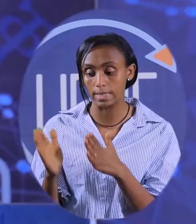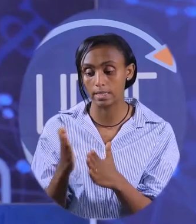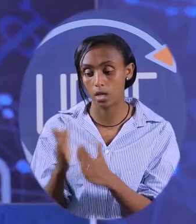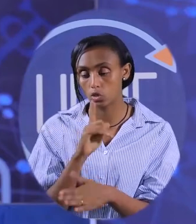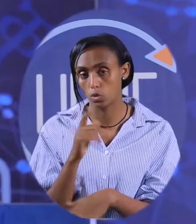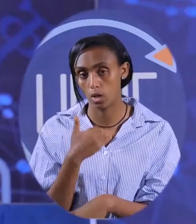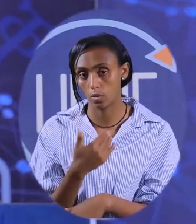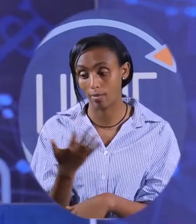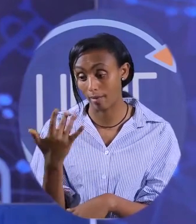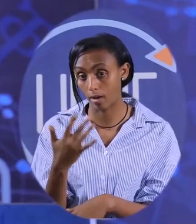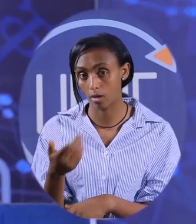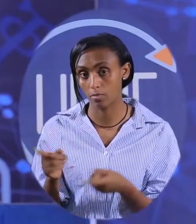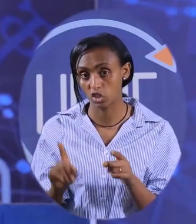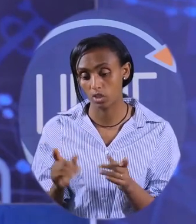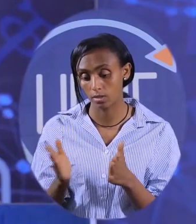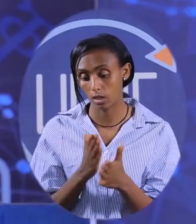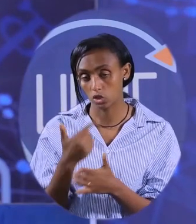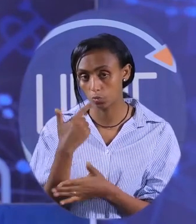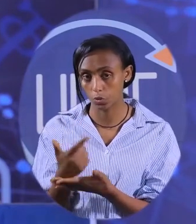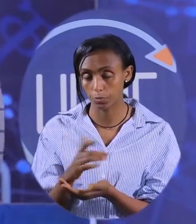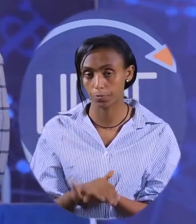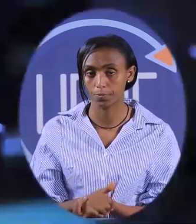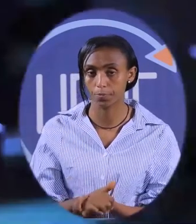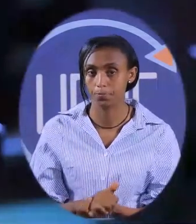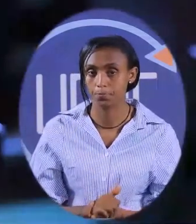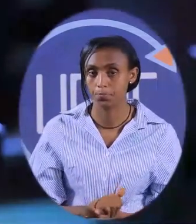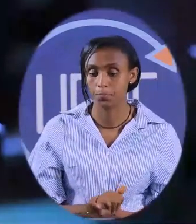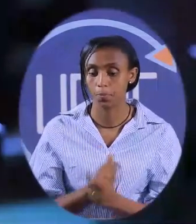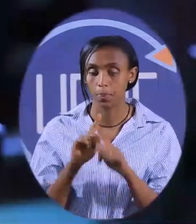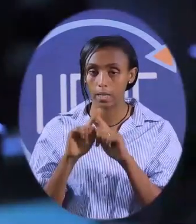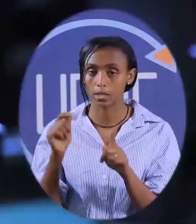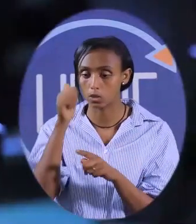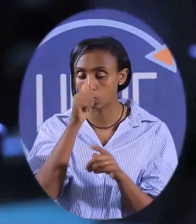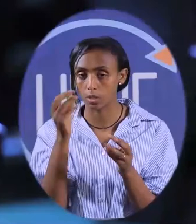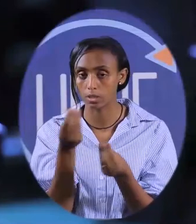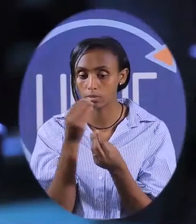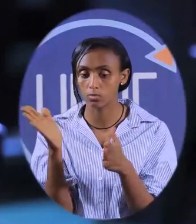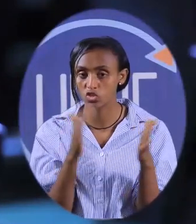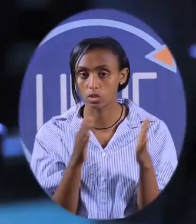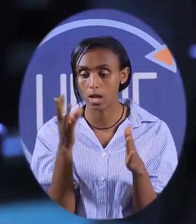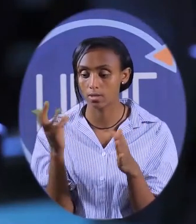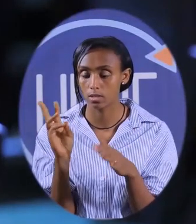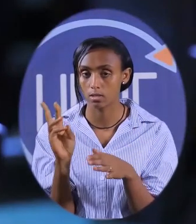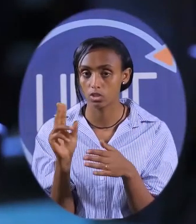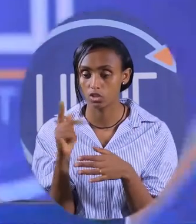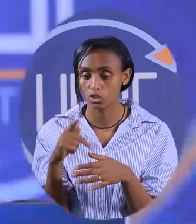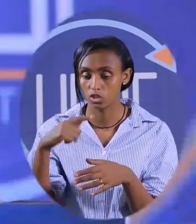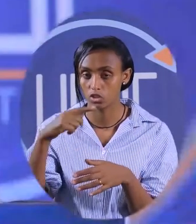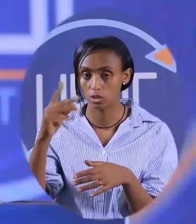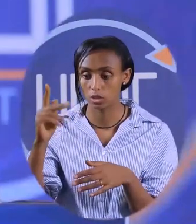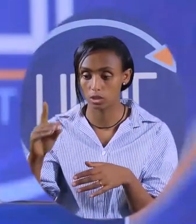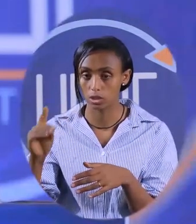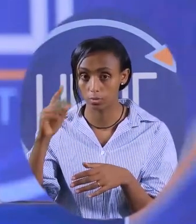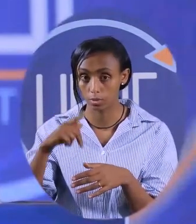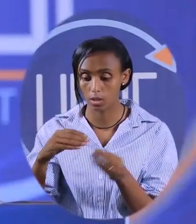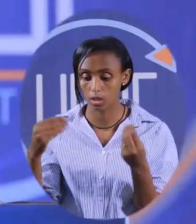ያለው። ገና መቼ ይዘጋጃል ቢዶን ነው። ግን የኢትዮጵያ የምግብ ችግር 16% ጂዲፒ እያጣን ነው እያልን ያለ ነው